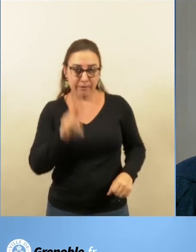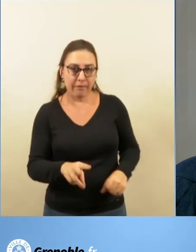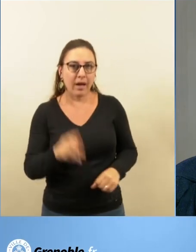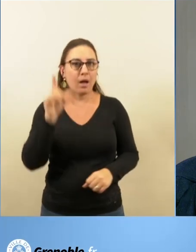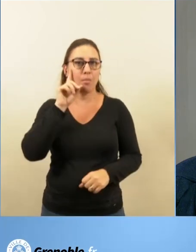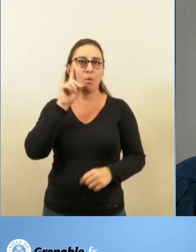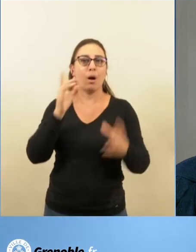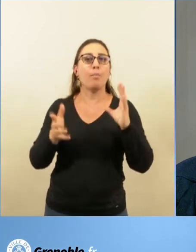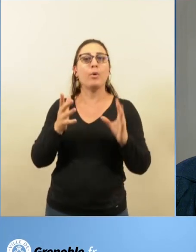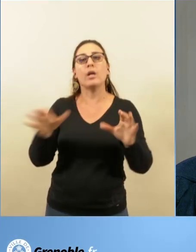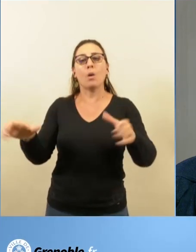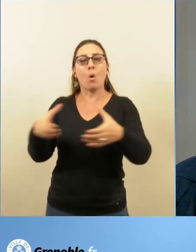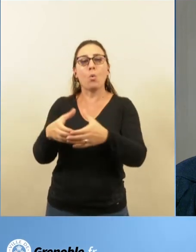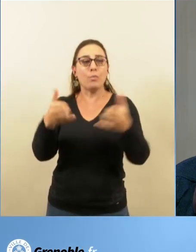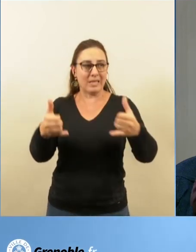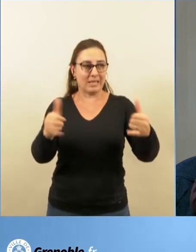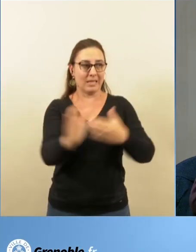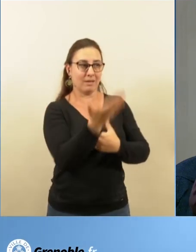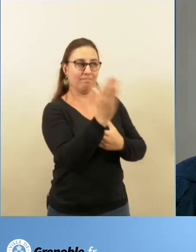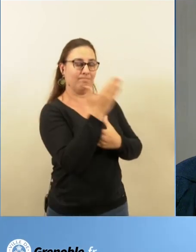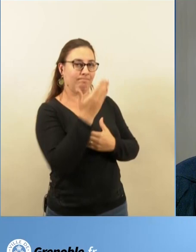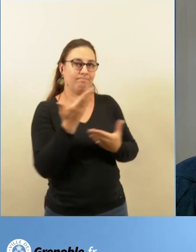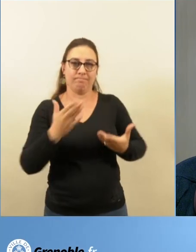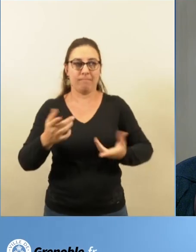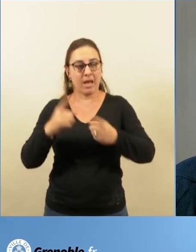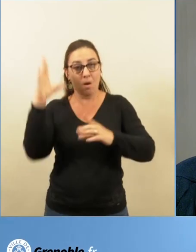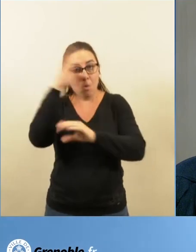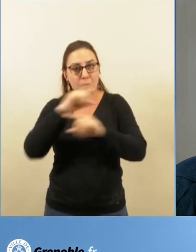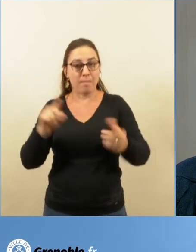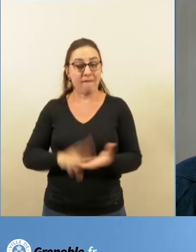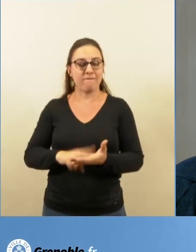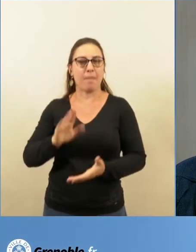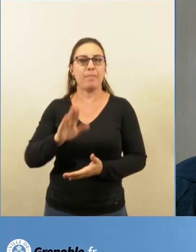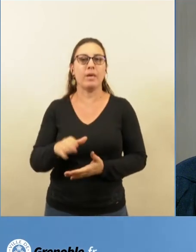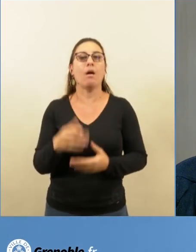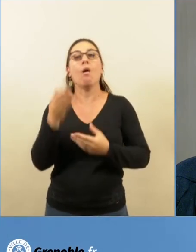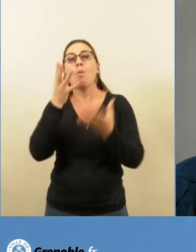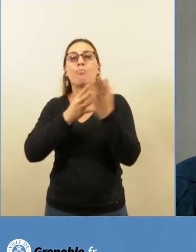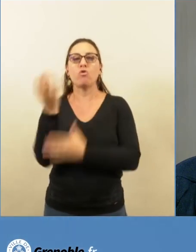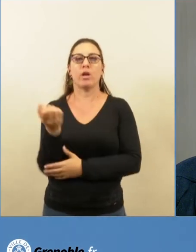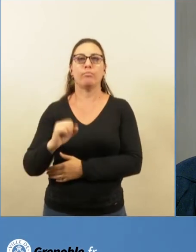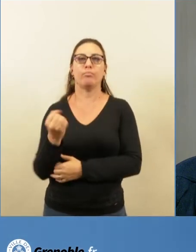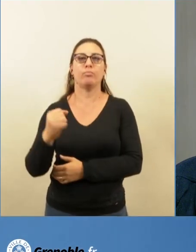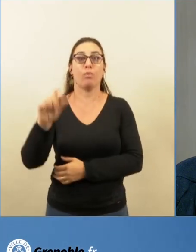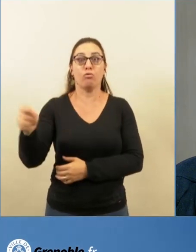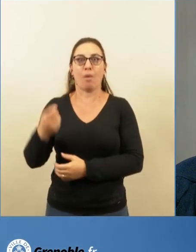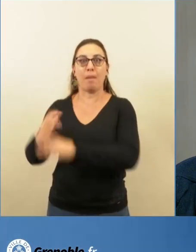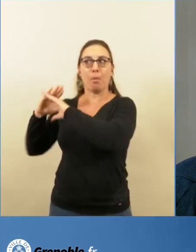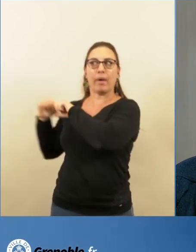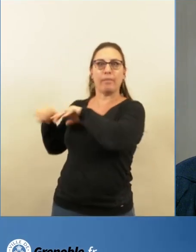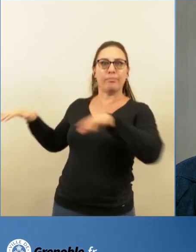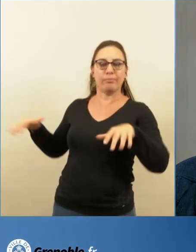expliquerons sûrement certains des groupes de cette assemblée mais qui ne parviendront pas à faire oublier le réel et l'inexistence de projets qui devrait déjà être déployé